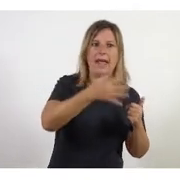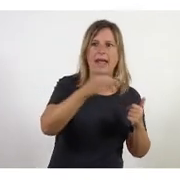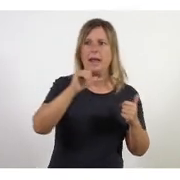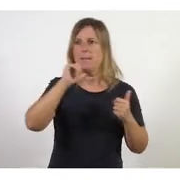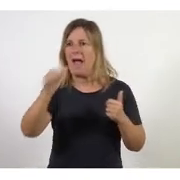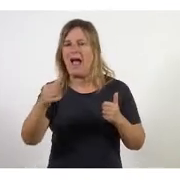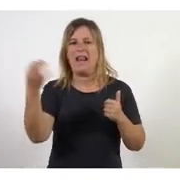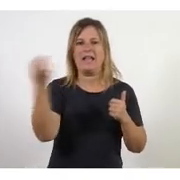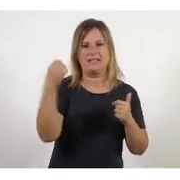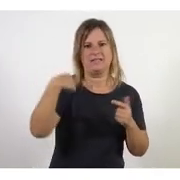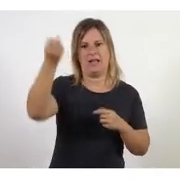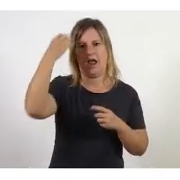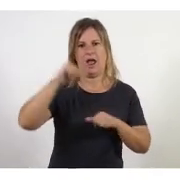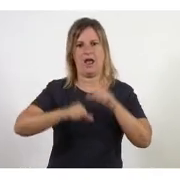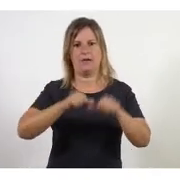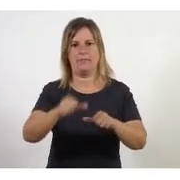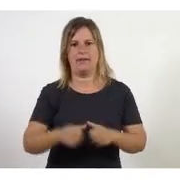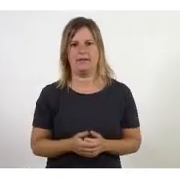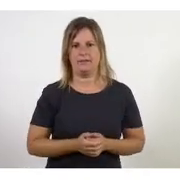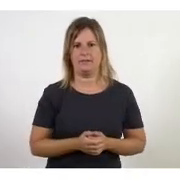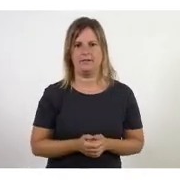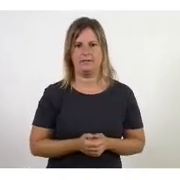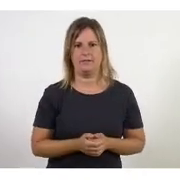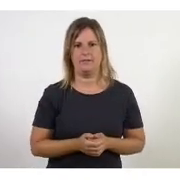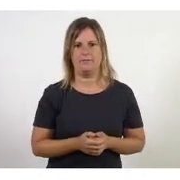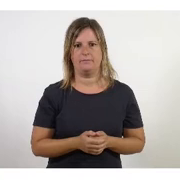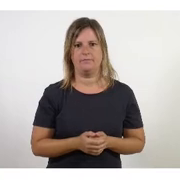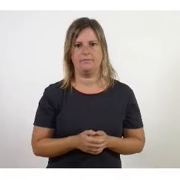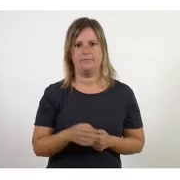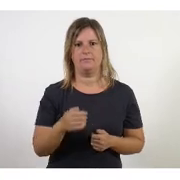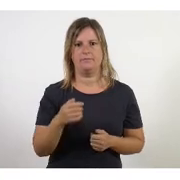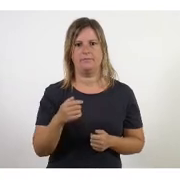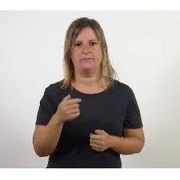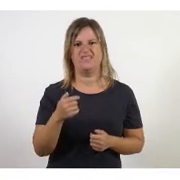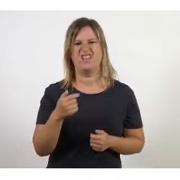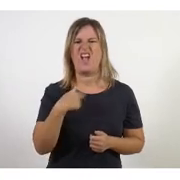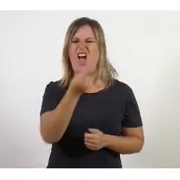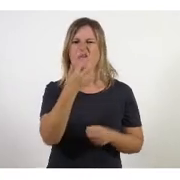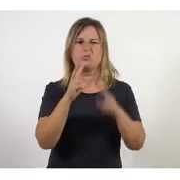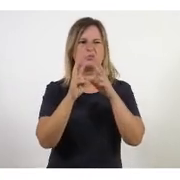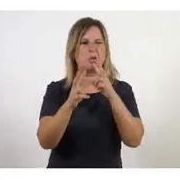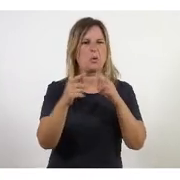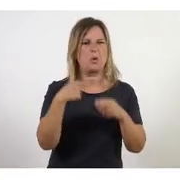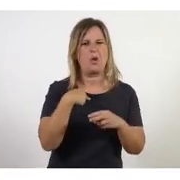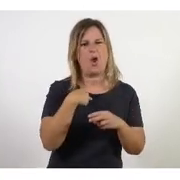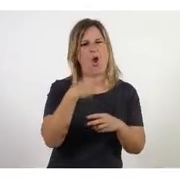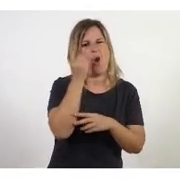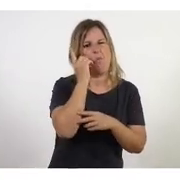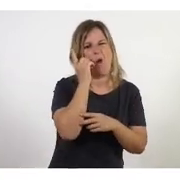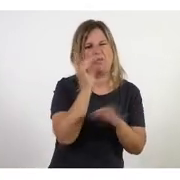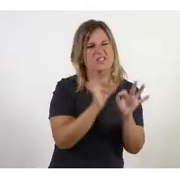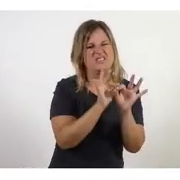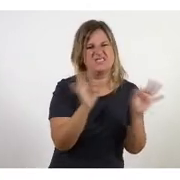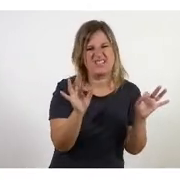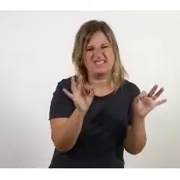telèfon. No és tan important, ho dic avançant amb alguna pregunta, Jordi, el meu telèfon és molt senzillet, jo podré fer vídeos. Sí, clar que pots fer